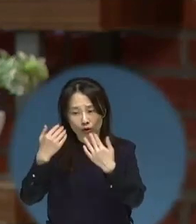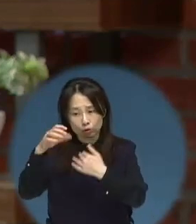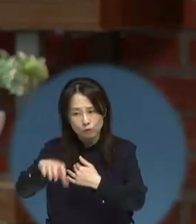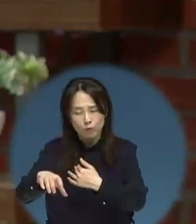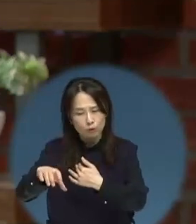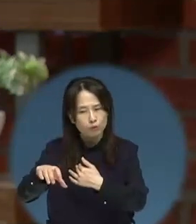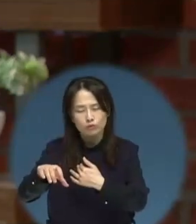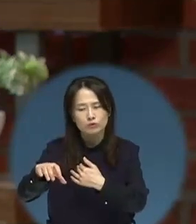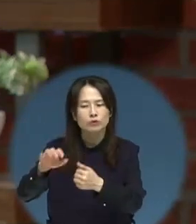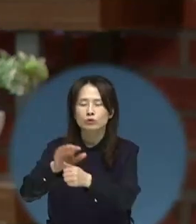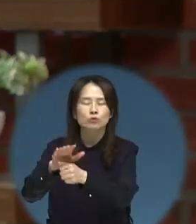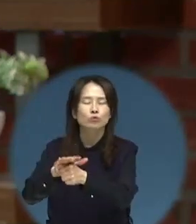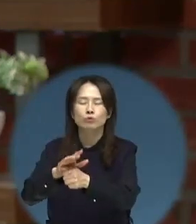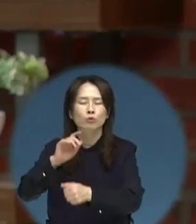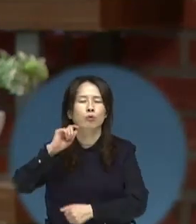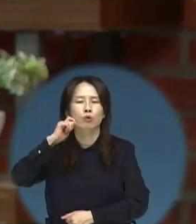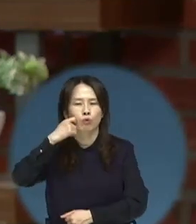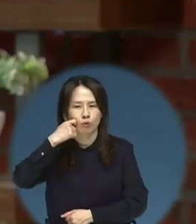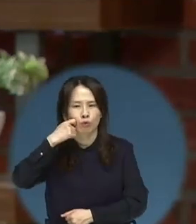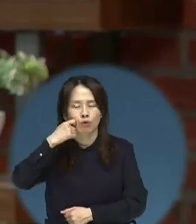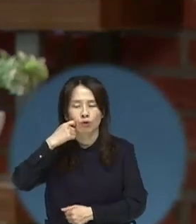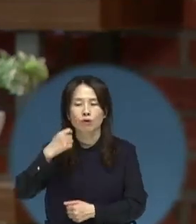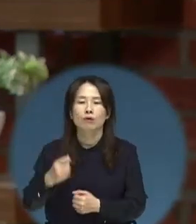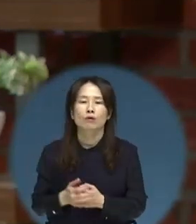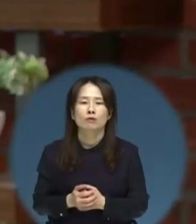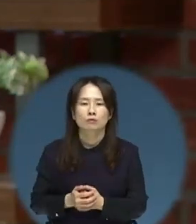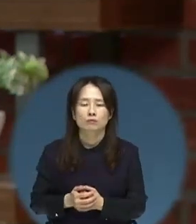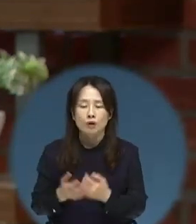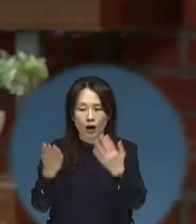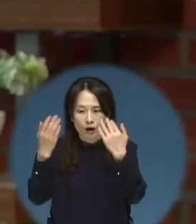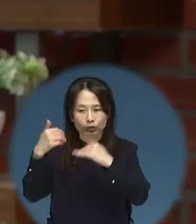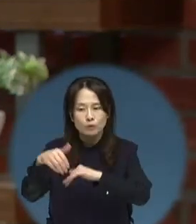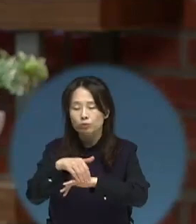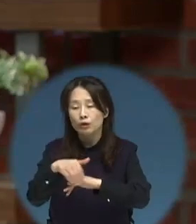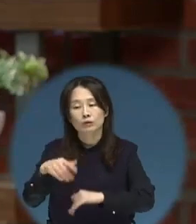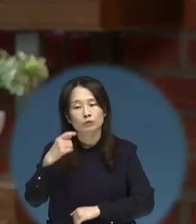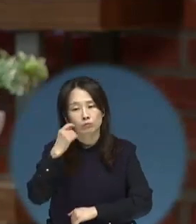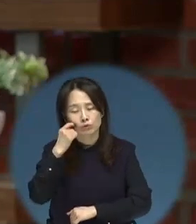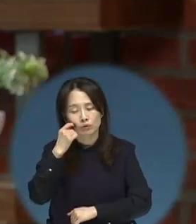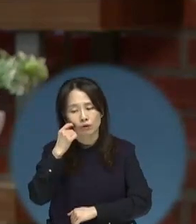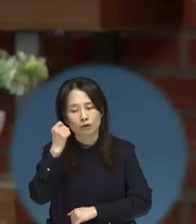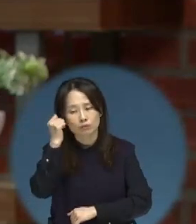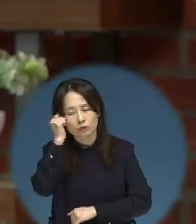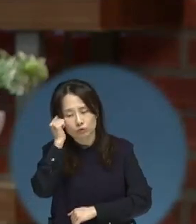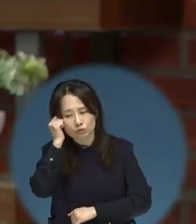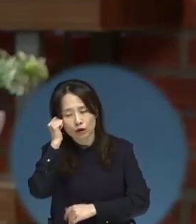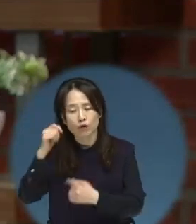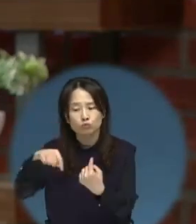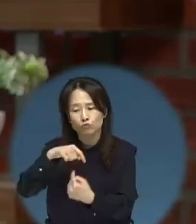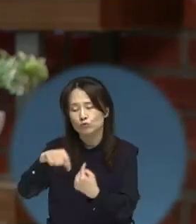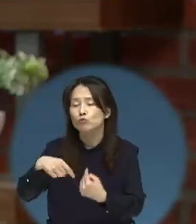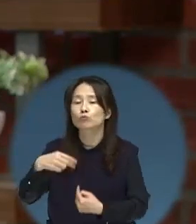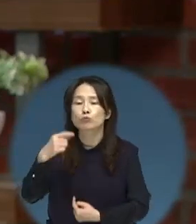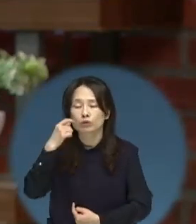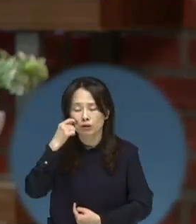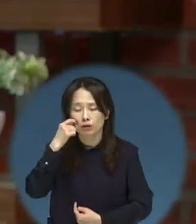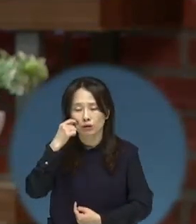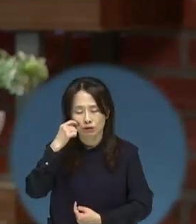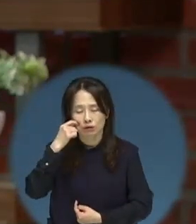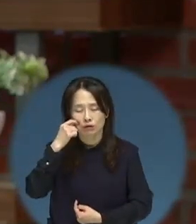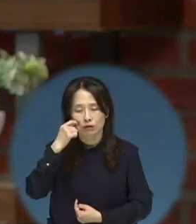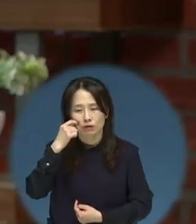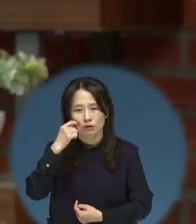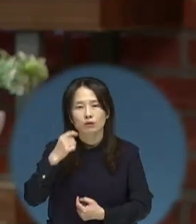않으면. 그렇죠. 그러면 운영이 중단되고 그렇게 되면 아이들은 이제 학교를 다닐 수 없게 되고 기숙사에서 나와야 되고 보육원에서 나와야 되고 이런